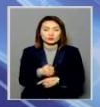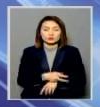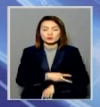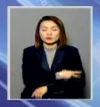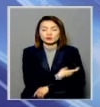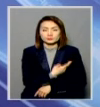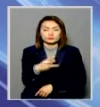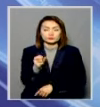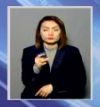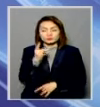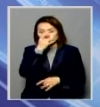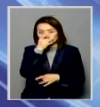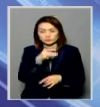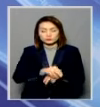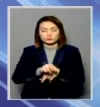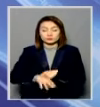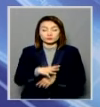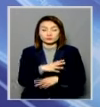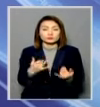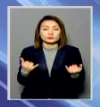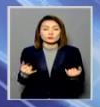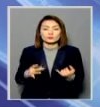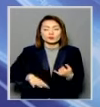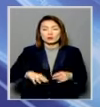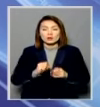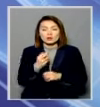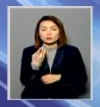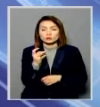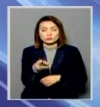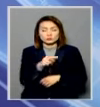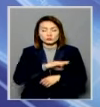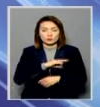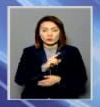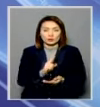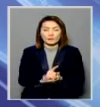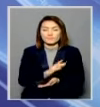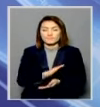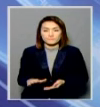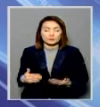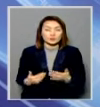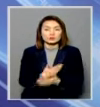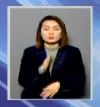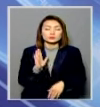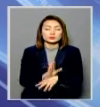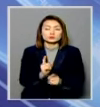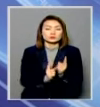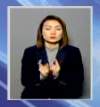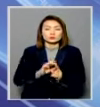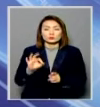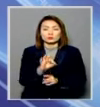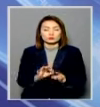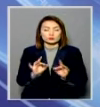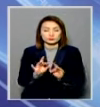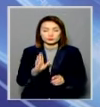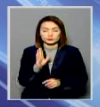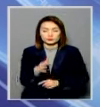санитар дәрігері Мәдинет Танауов айтты. Бұдан өзге енді ашық қосымшасын пайдалану міндеттелмейді. Жаңа қаулыдағы өзгерістер туралы